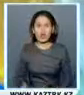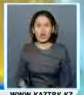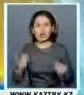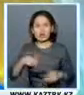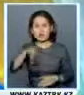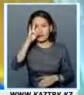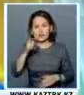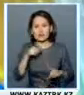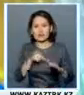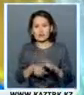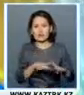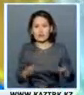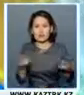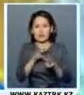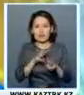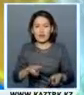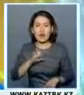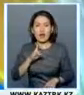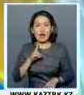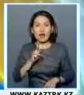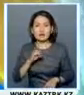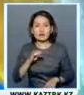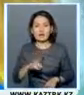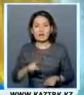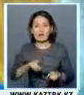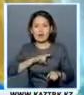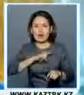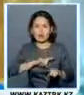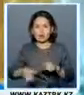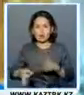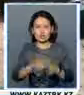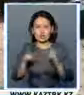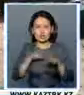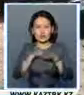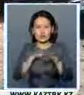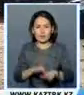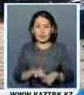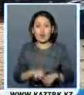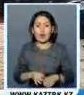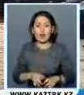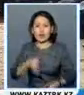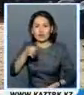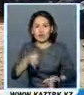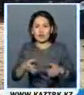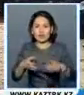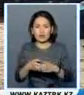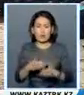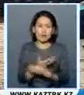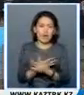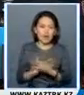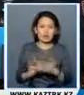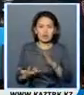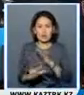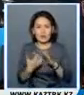Бүгін еліміздің ішкі істер министрі Қалмұханбет Қасымов жедел кеңес өткізді. Жиында ведомствоның қылмыстық атқару жүйесі комитетінің кемшіліктері